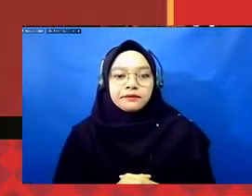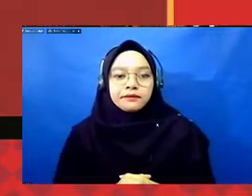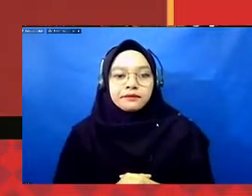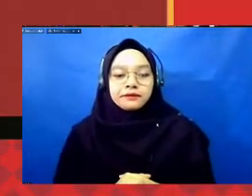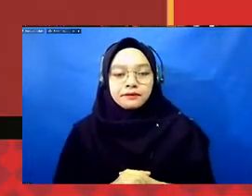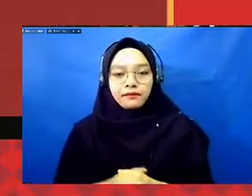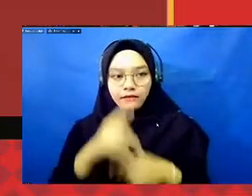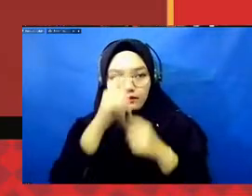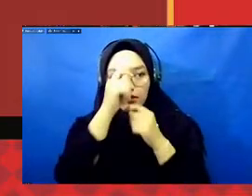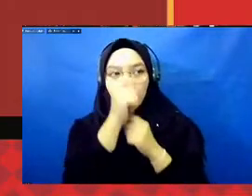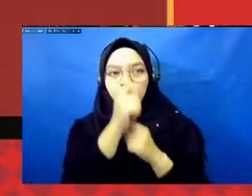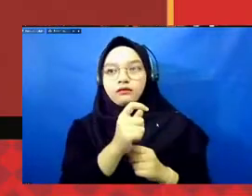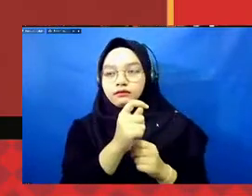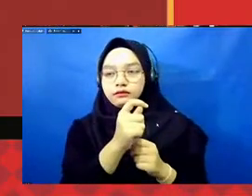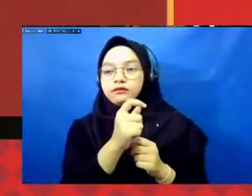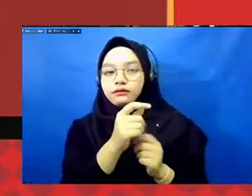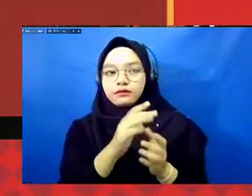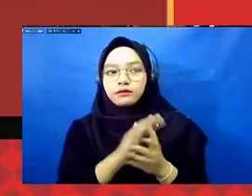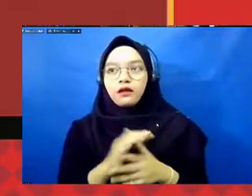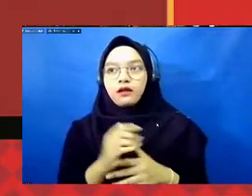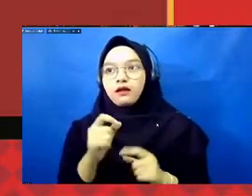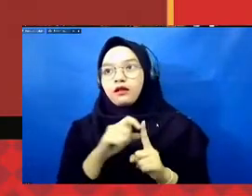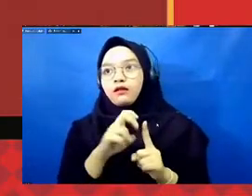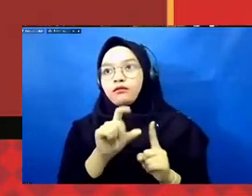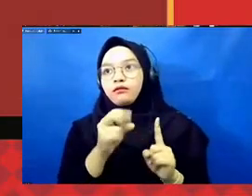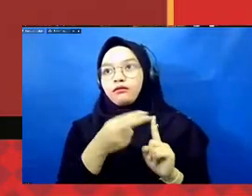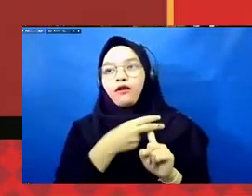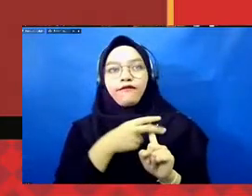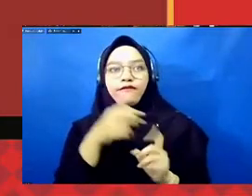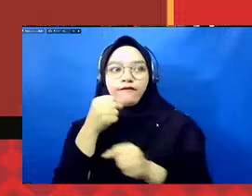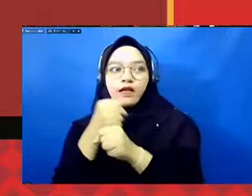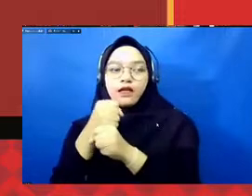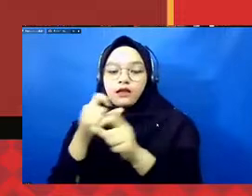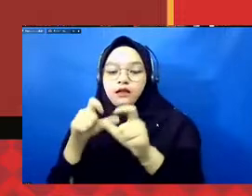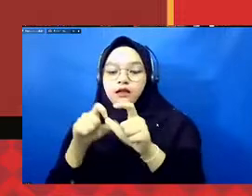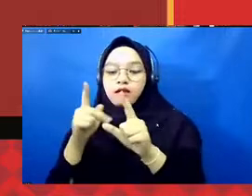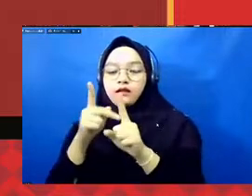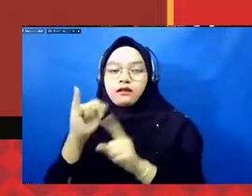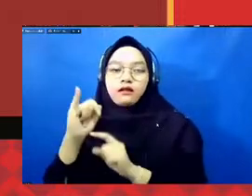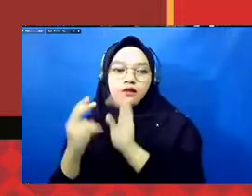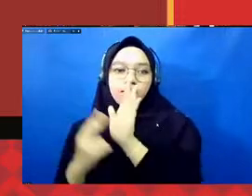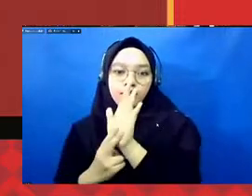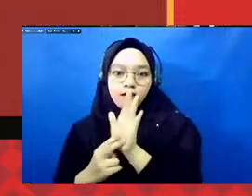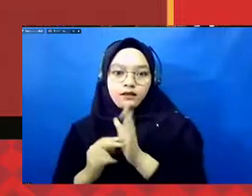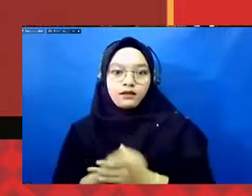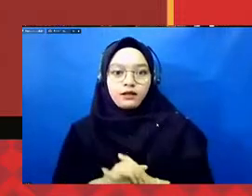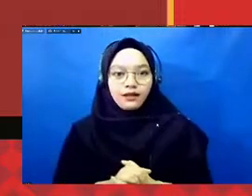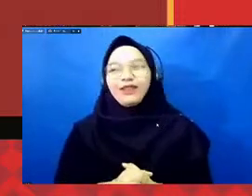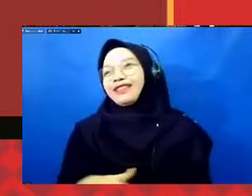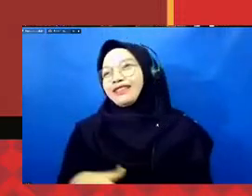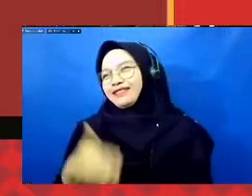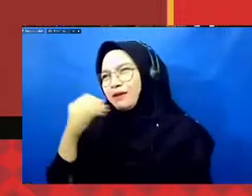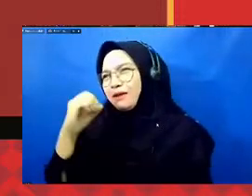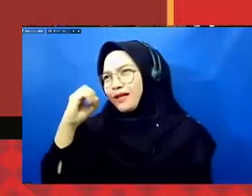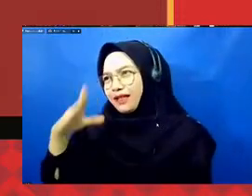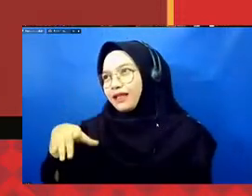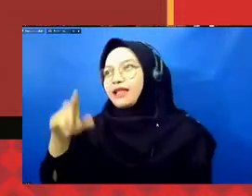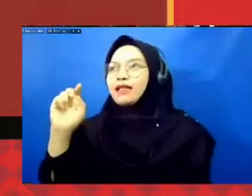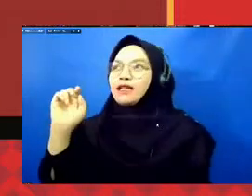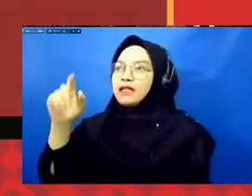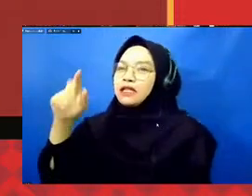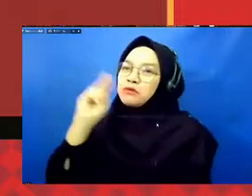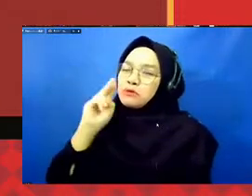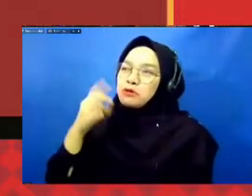Yang saya hormati Profesor Gyeonggu Shin, Gwangju International Center. Good morning. Selamat pagi Pak